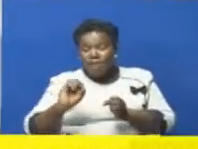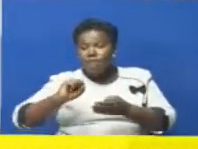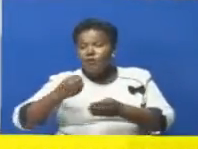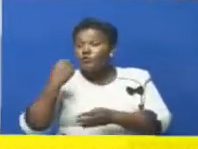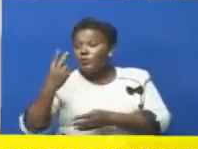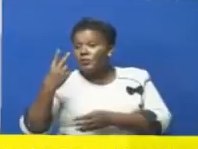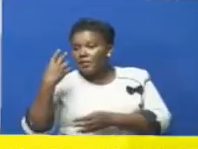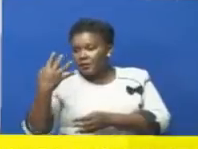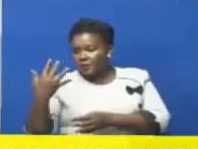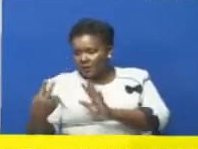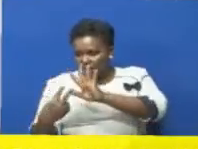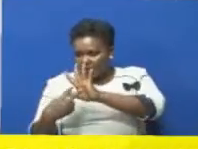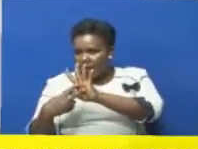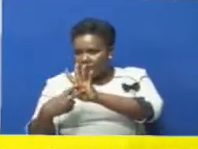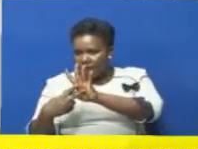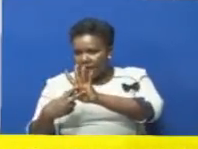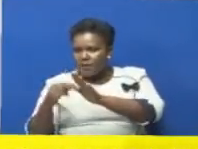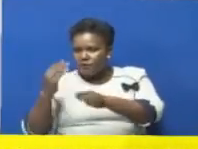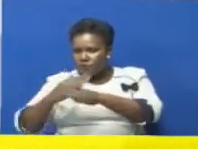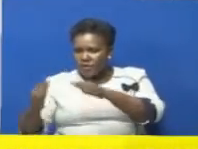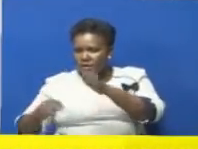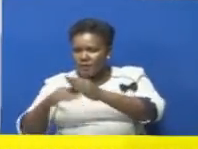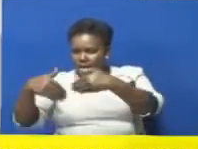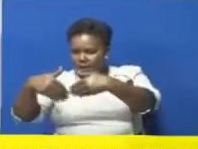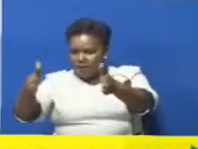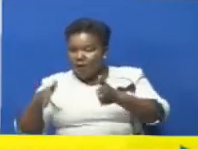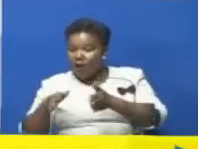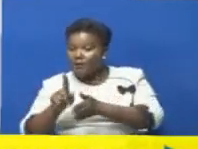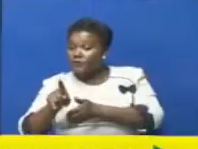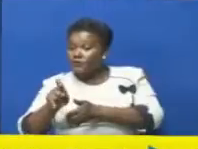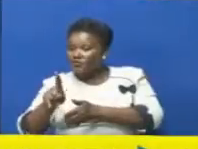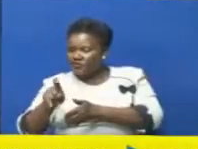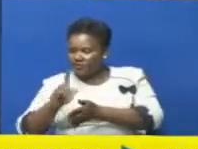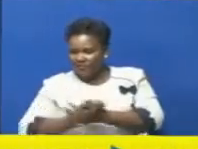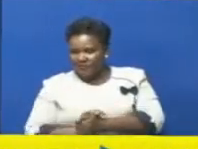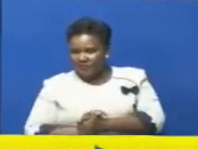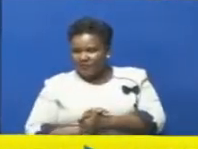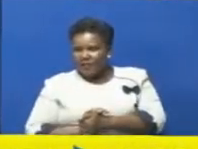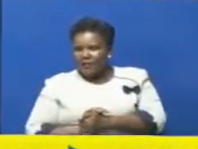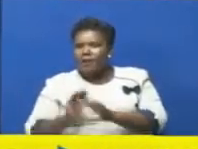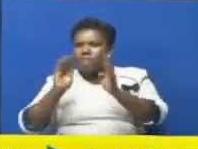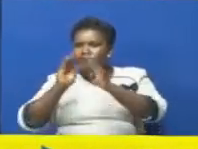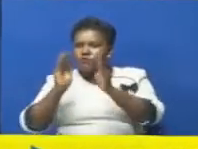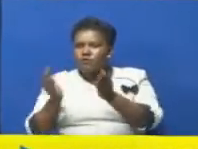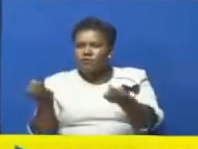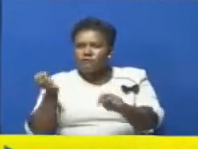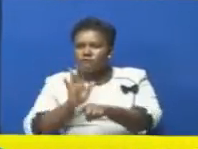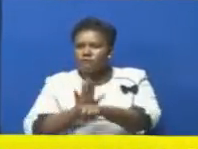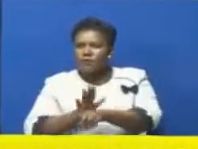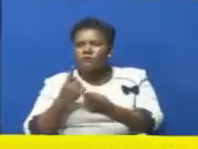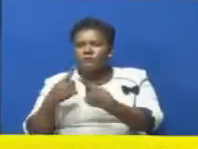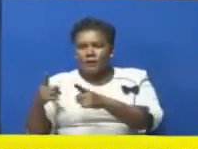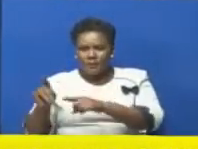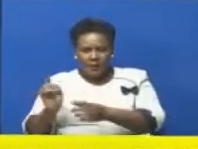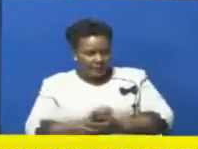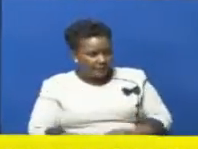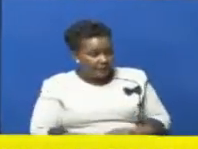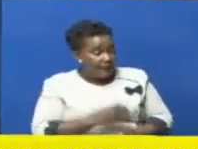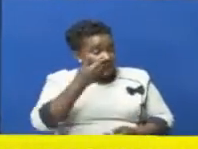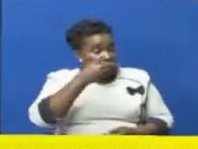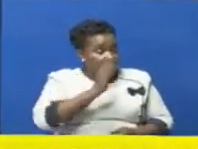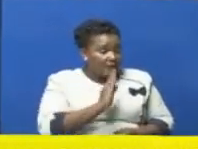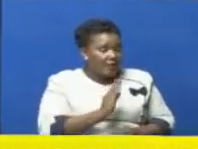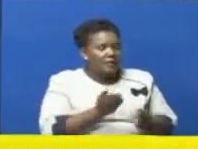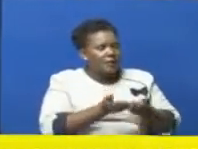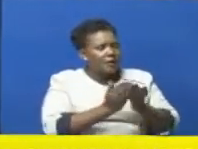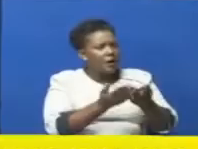kwa ajili ya kuweka miundombinu ambayo iko bora na ambayo iko rafiki lakini ambayo ni imara. Taasisi zisizokuwa za kiserikali, jamii pamoja na wadau mbalimbali,